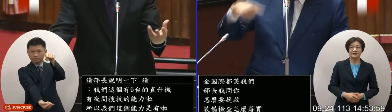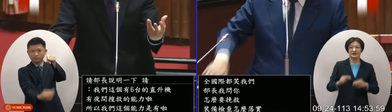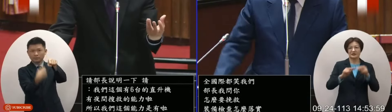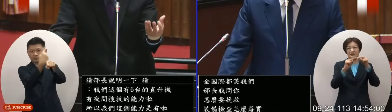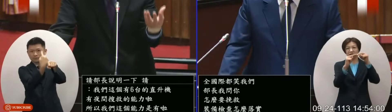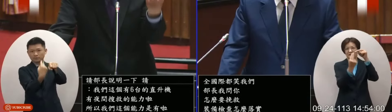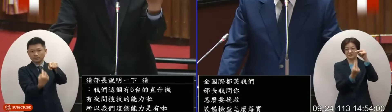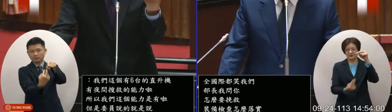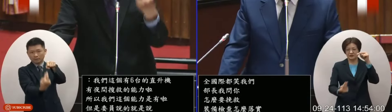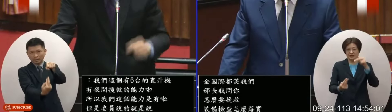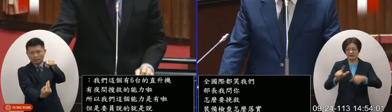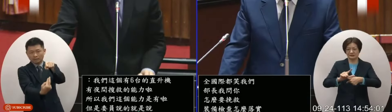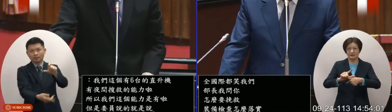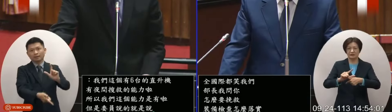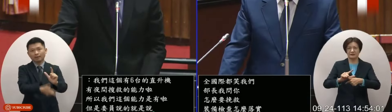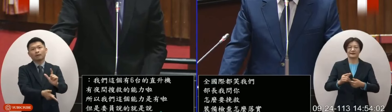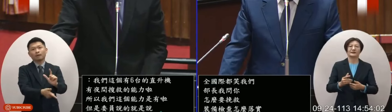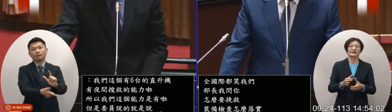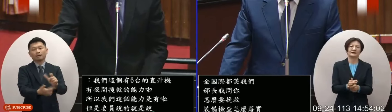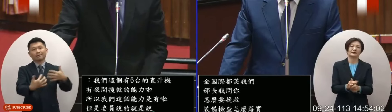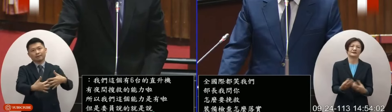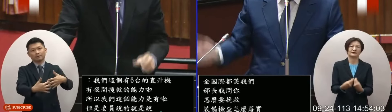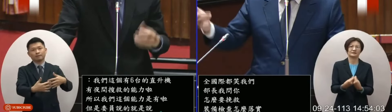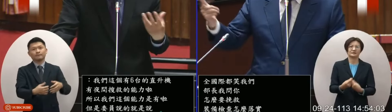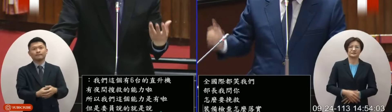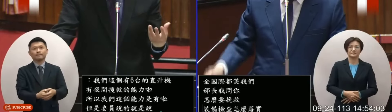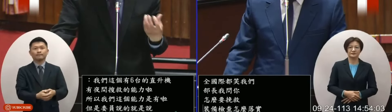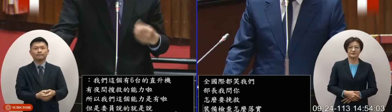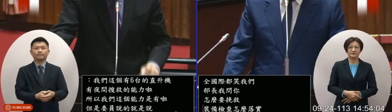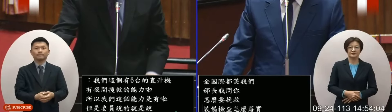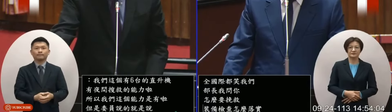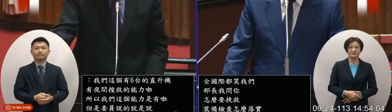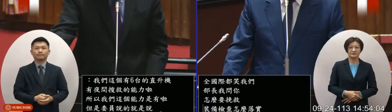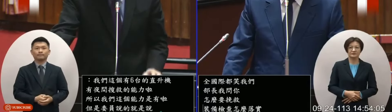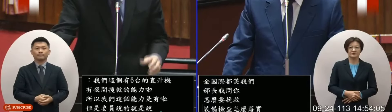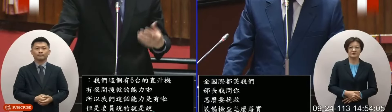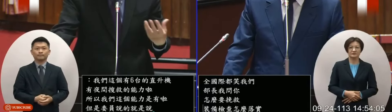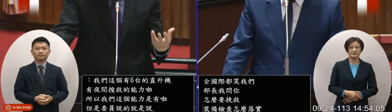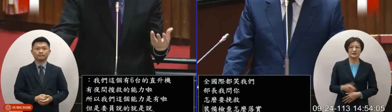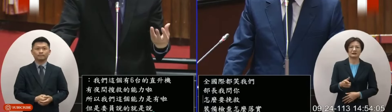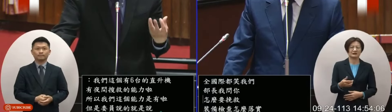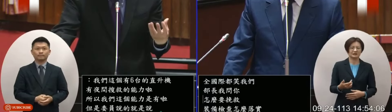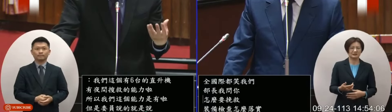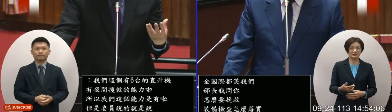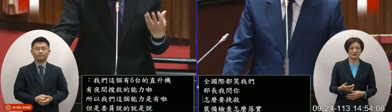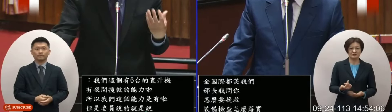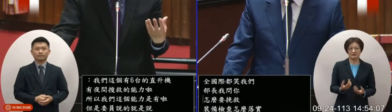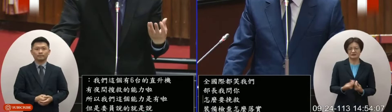了，都假死啊！你个有，我说蛮有 啊！啊，即马就当咩？ 牛在伊那咧笑咧牛。 当然